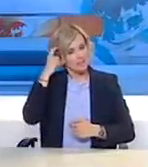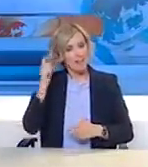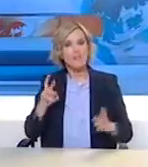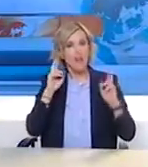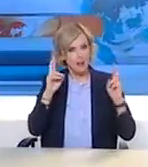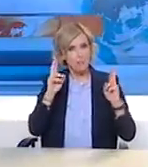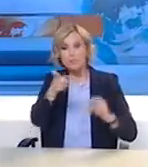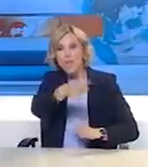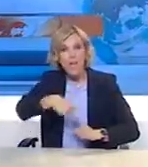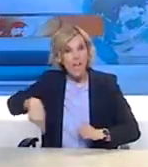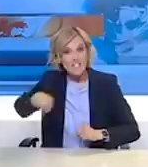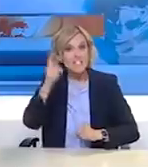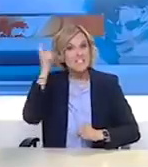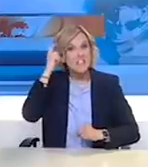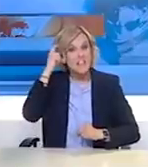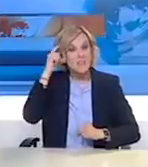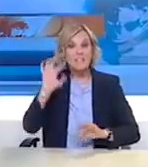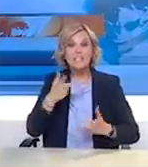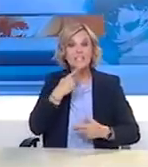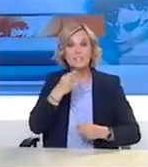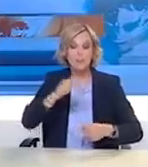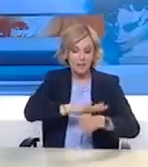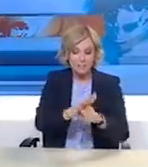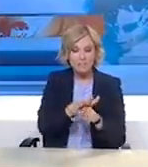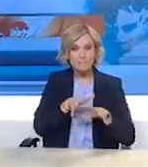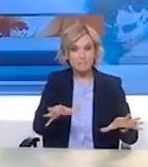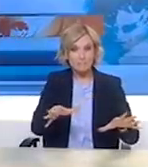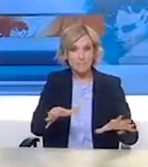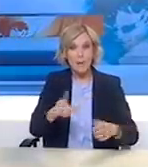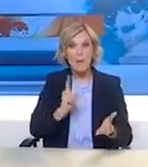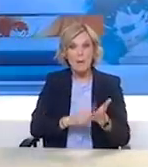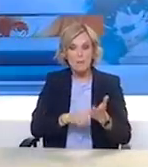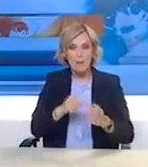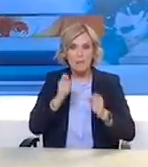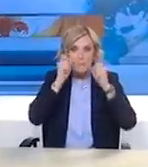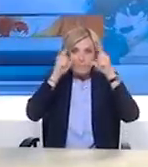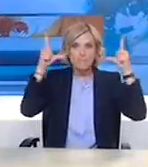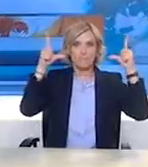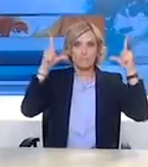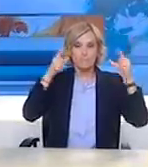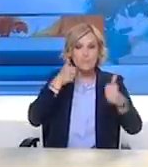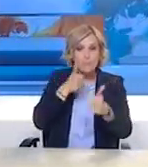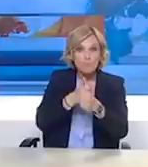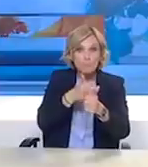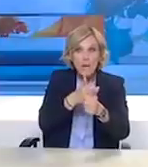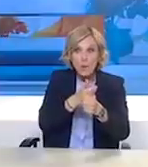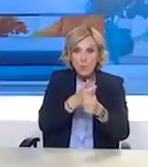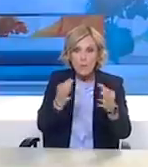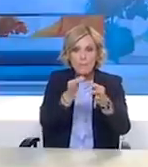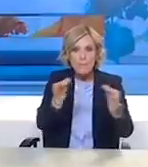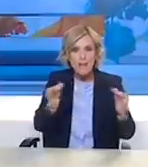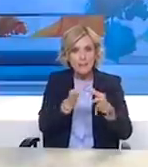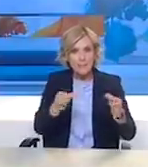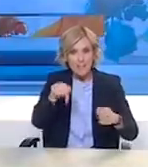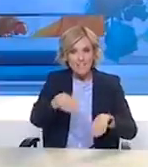ο ιός. Παραμένουμε σε επαγρύπνηση. Αν προσέξουμε τις κρίσιμες αυτές στιγμές, τις επόμενες